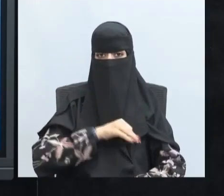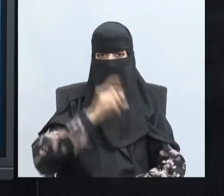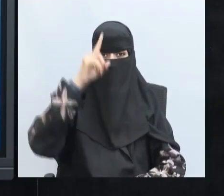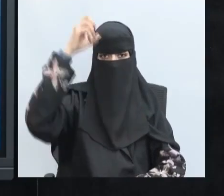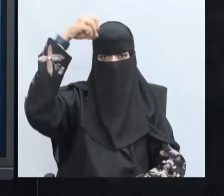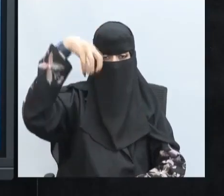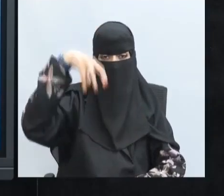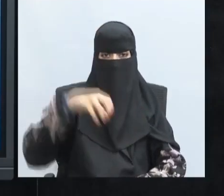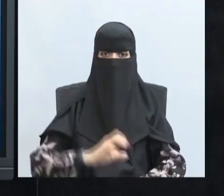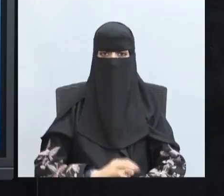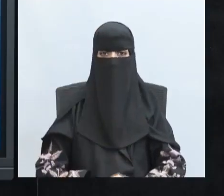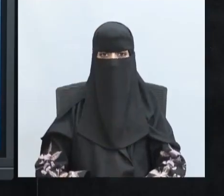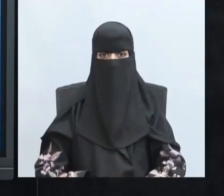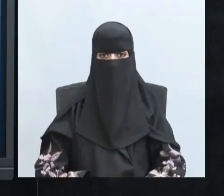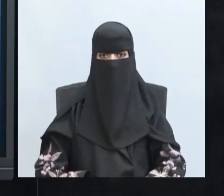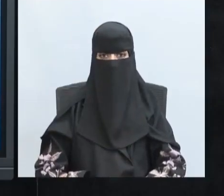ورحمه الله وبركاته